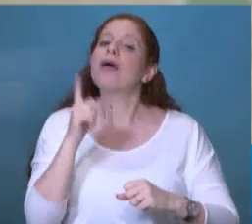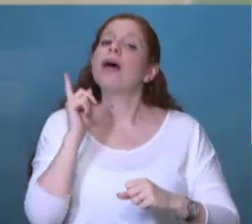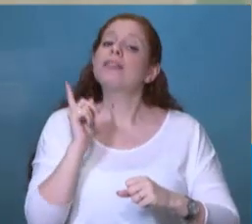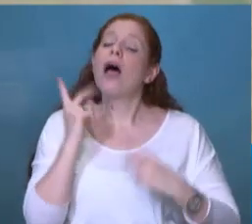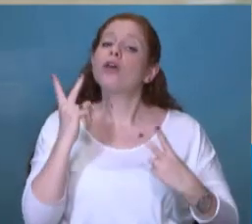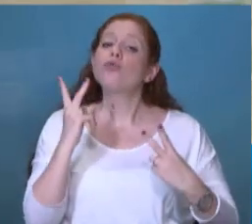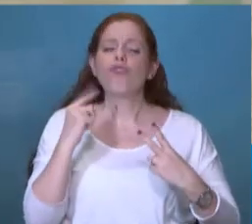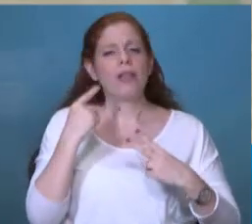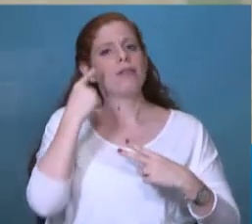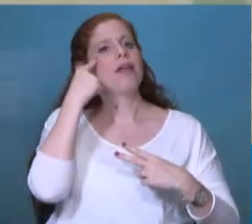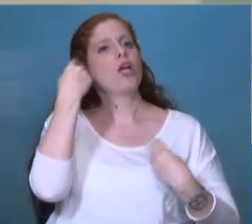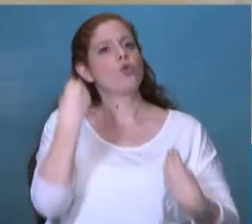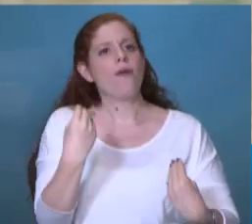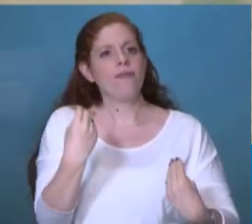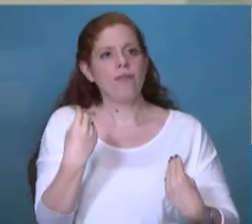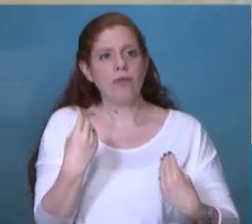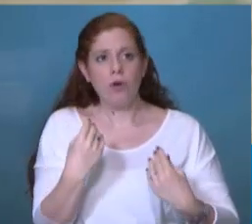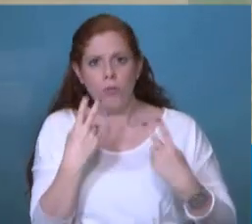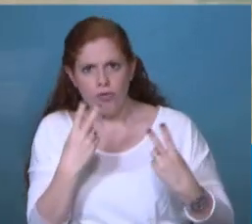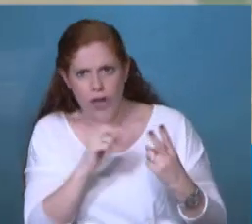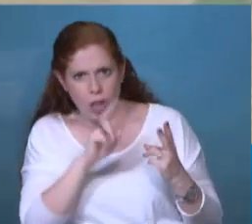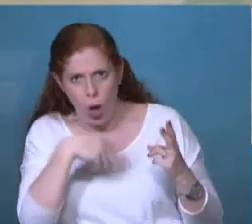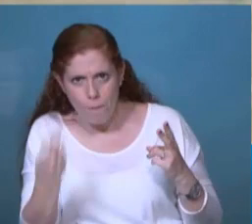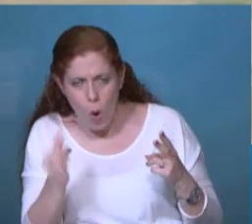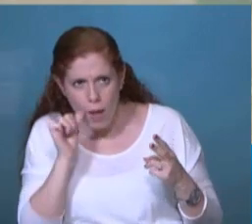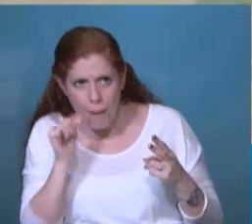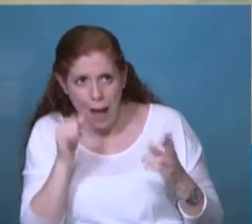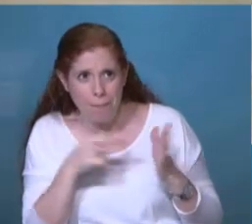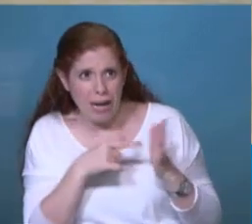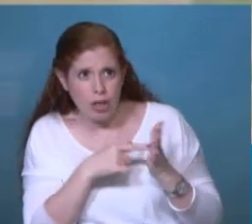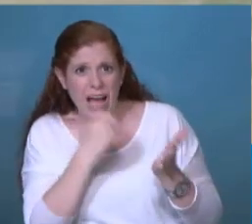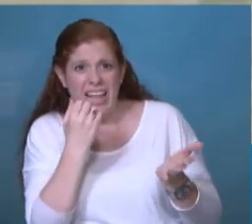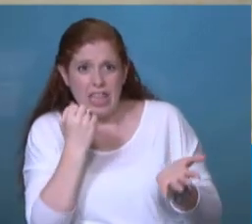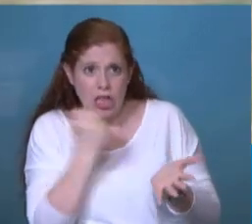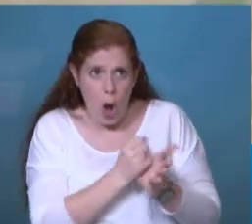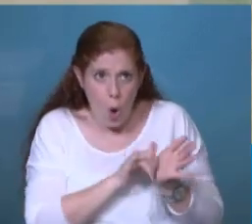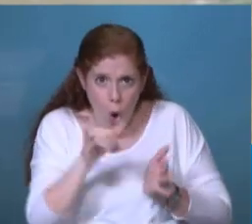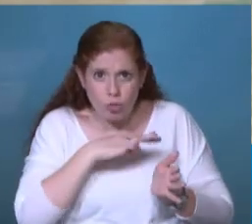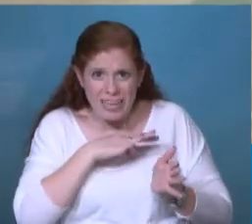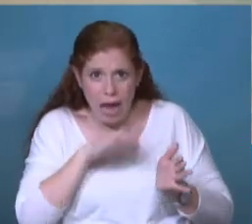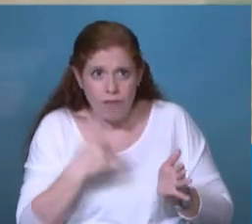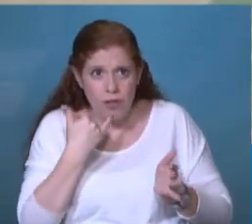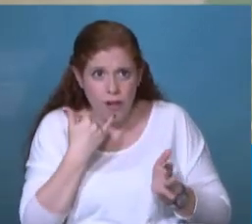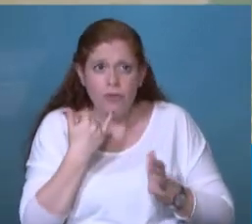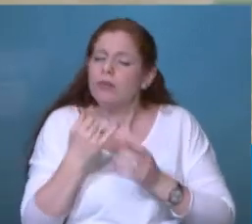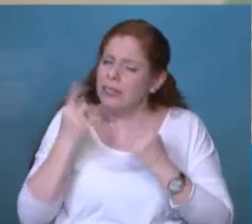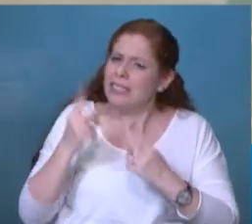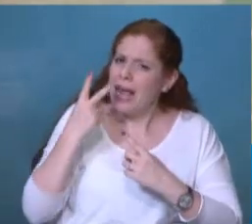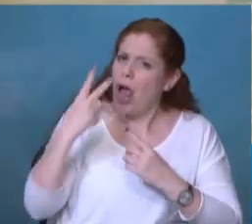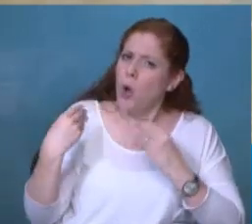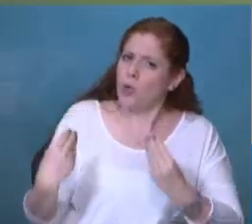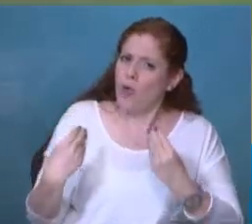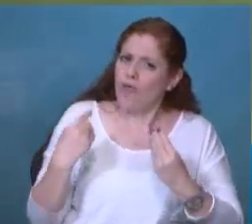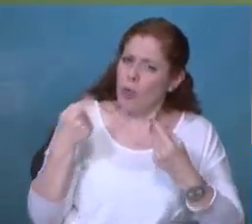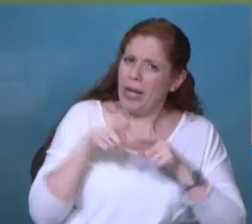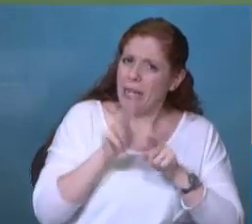thing is that you look good. The only important thing is not to fall to the water because my passport is here and my phone is over there. You have to look good as